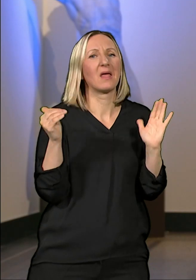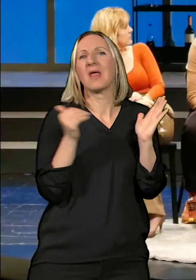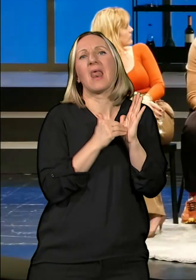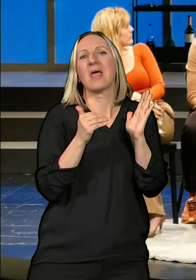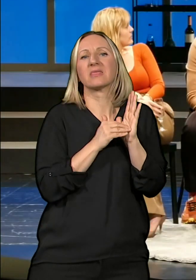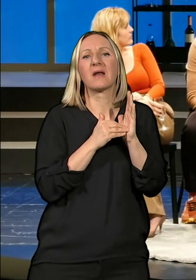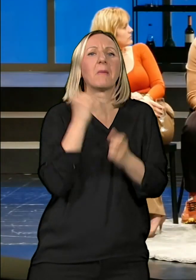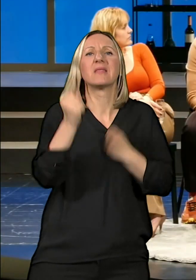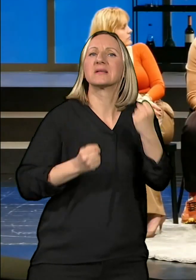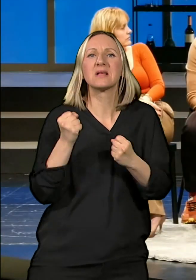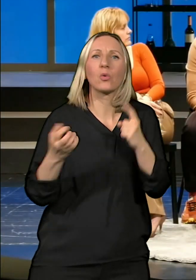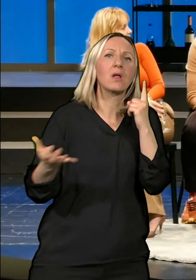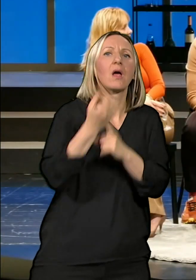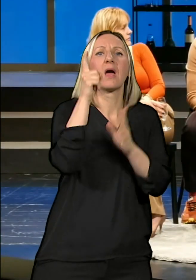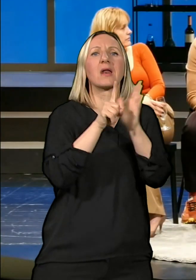što je bilo.